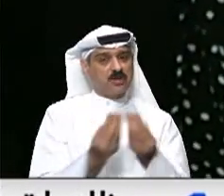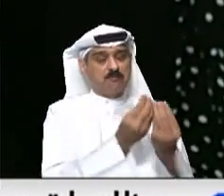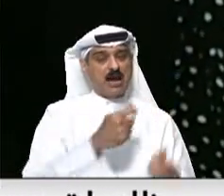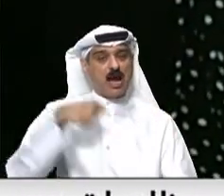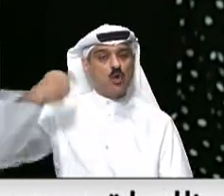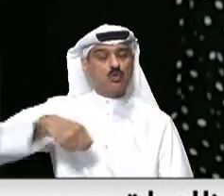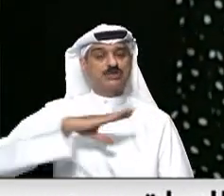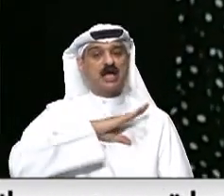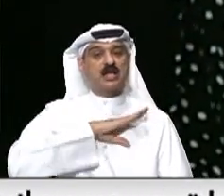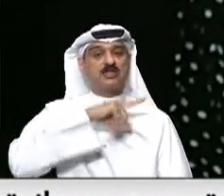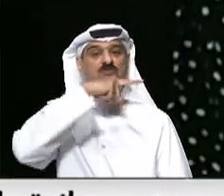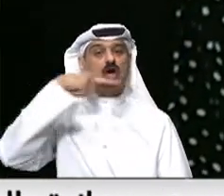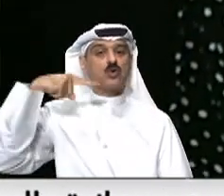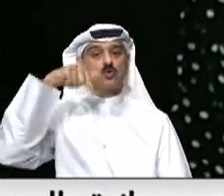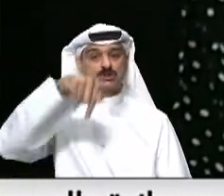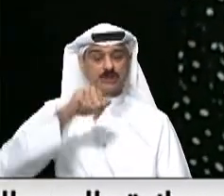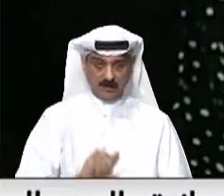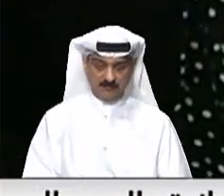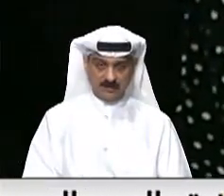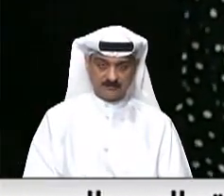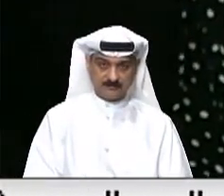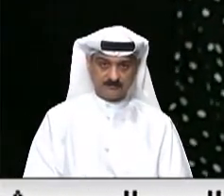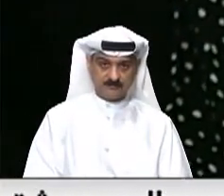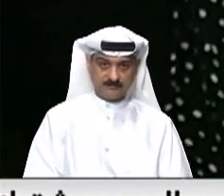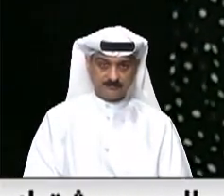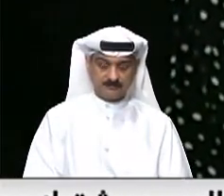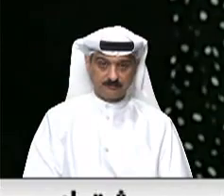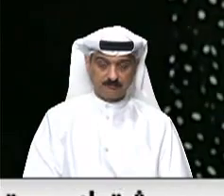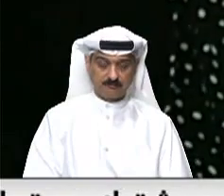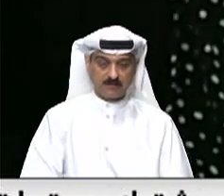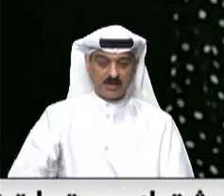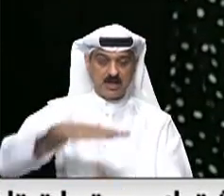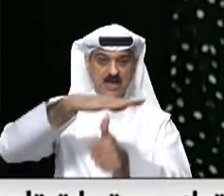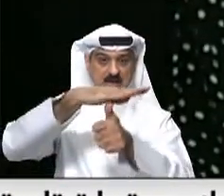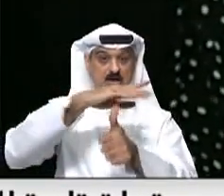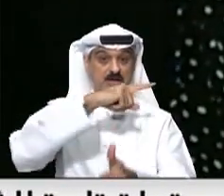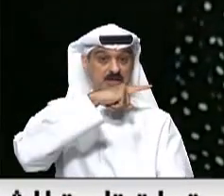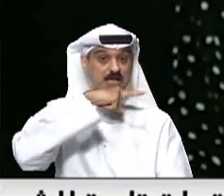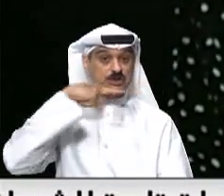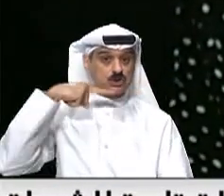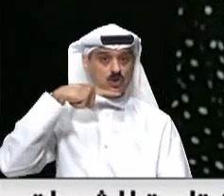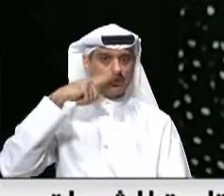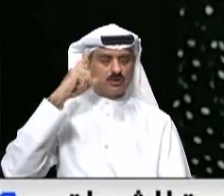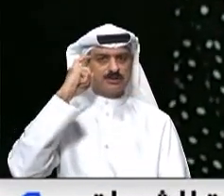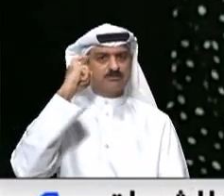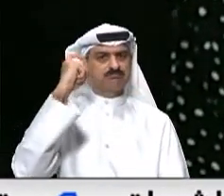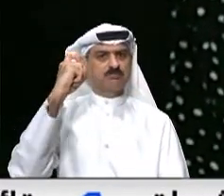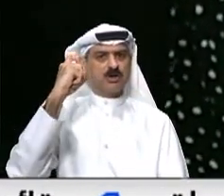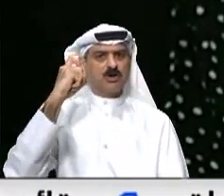ولكن الذي حدث بأن بريغوجين رفض أن تنضم قواته إلى